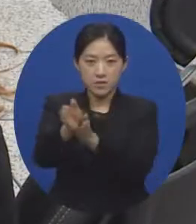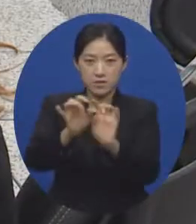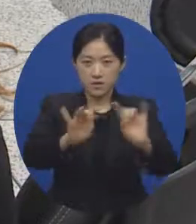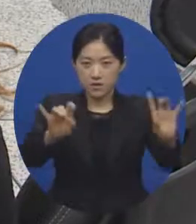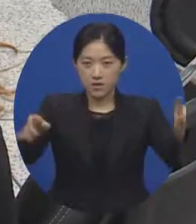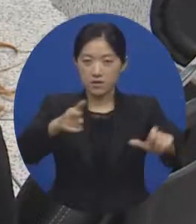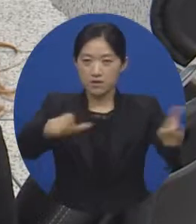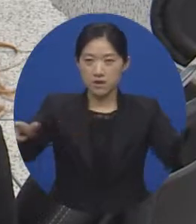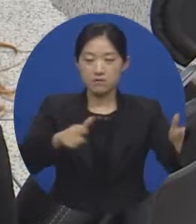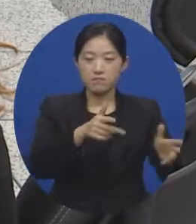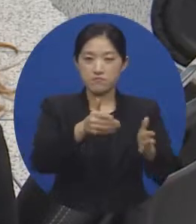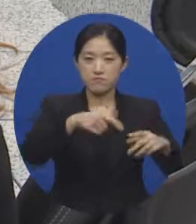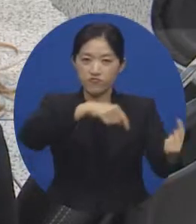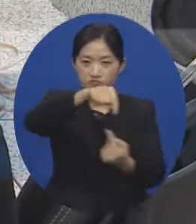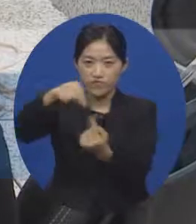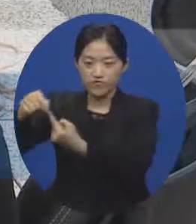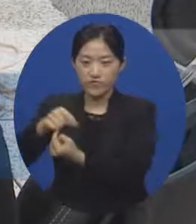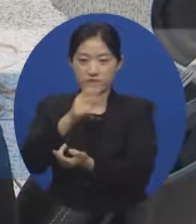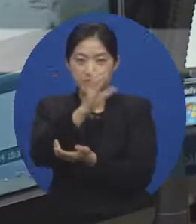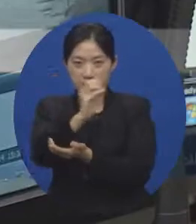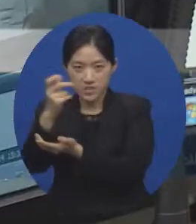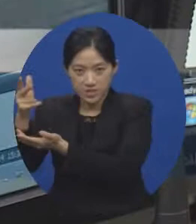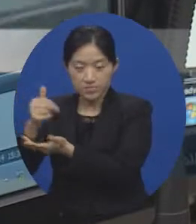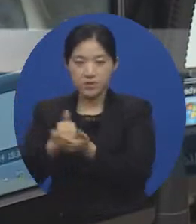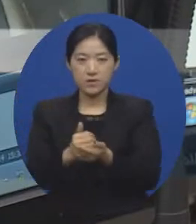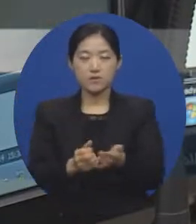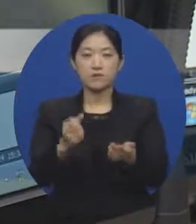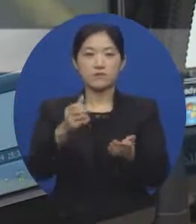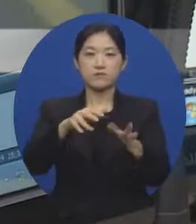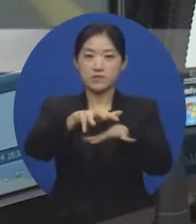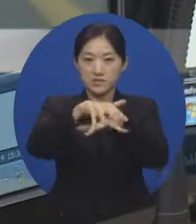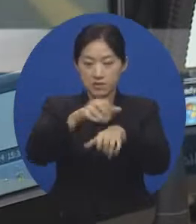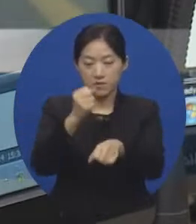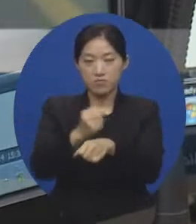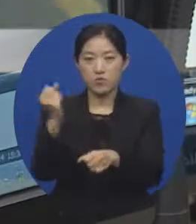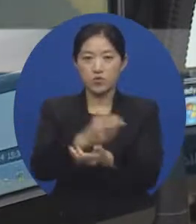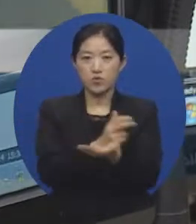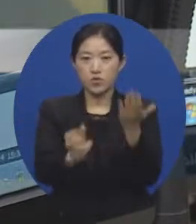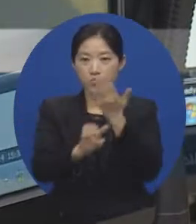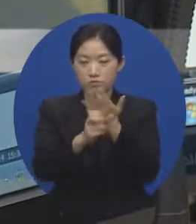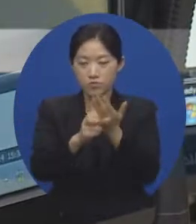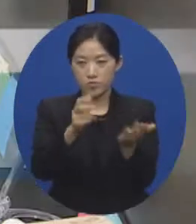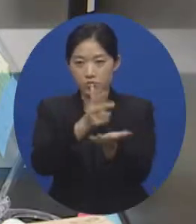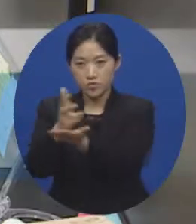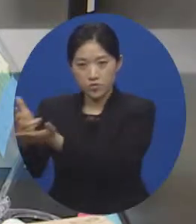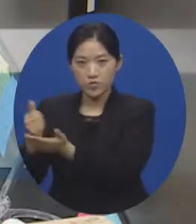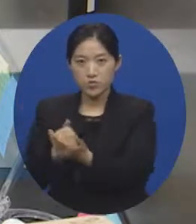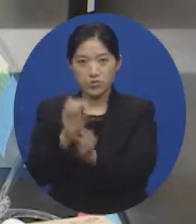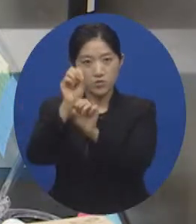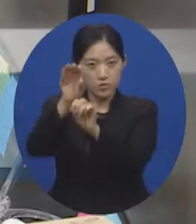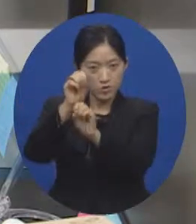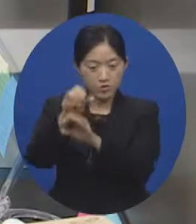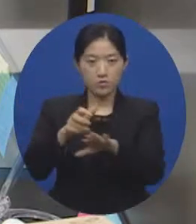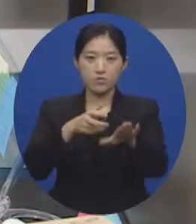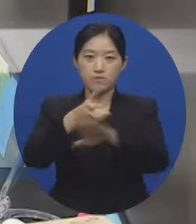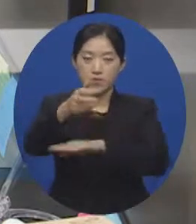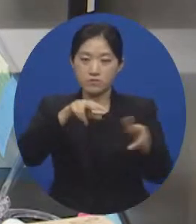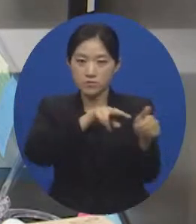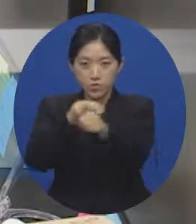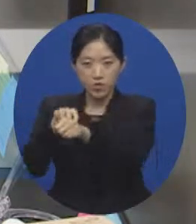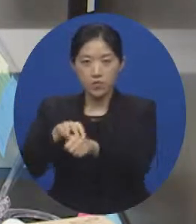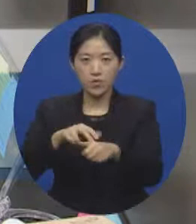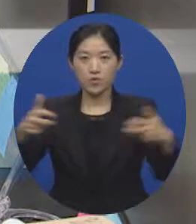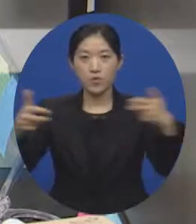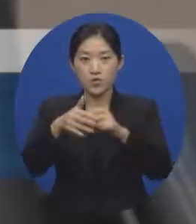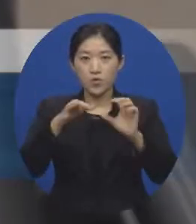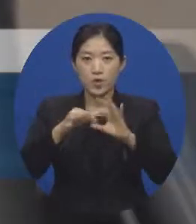부서별로 운영됐던 CCTV 시스템과 불법 주정차, 신호제어, 버스정보 안내 시스템에 따른 교통정보